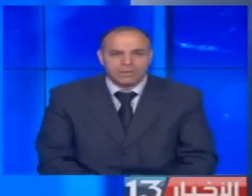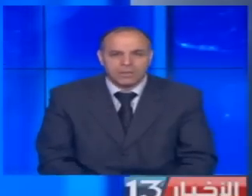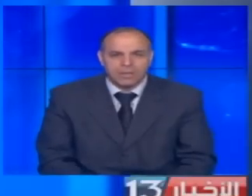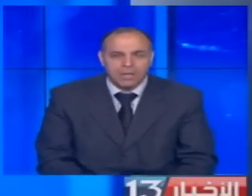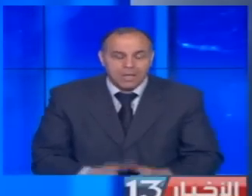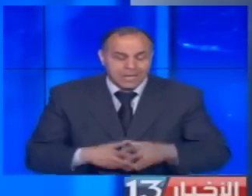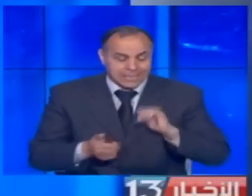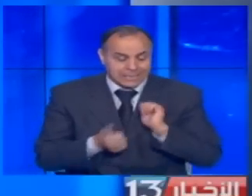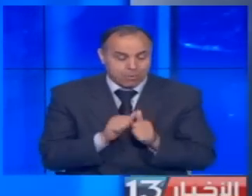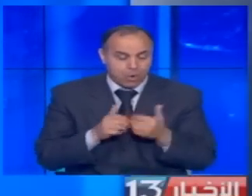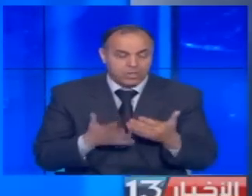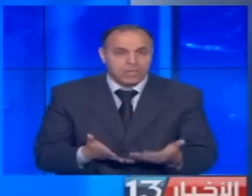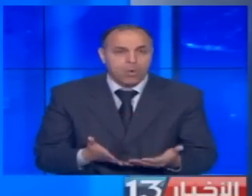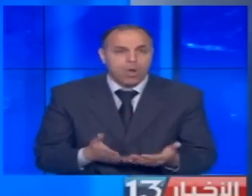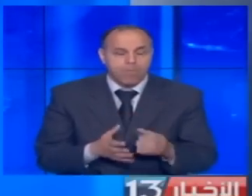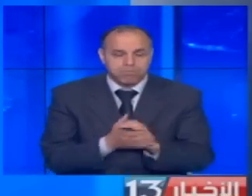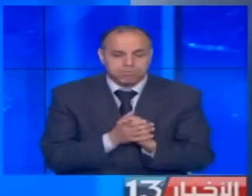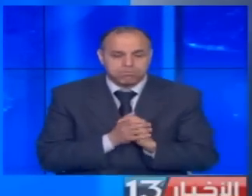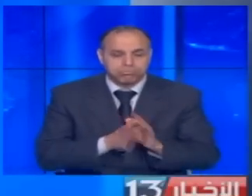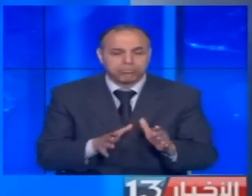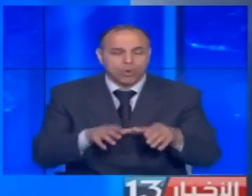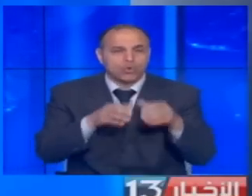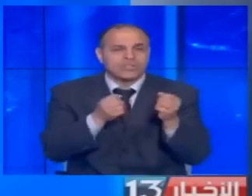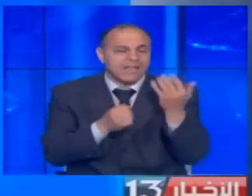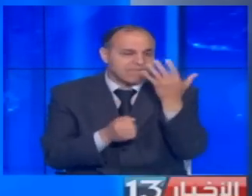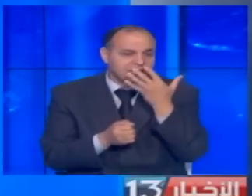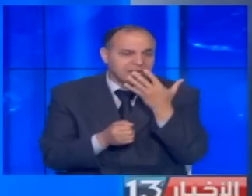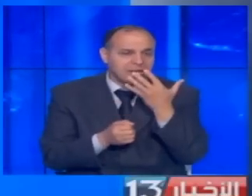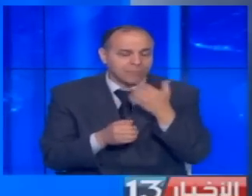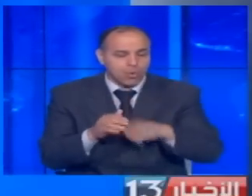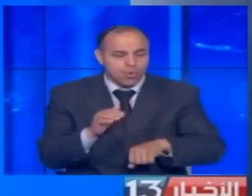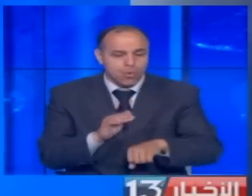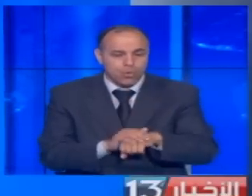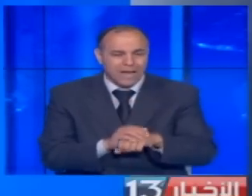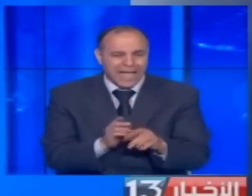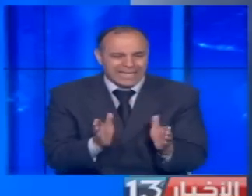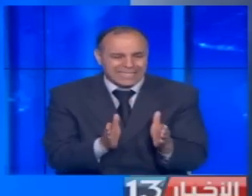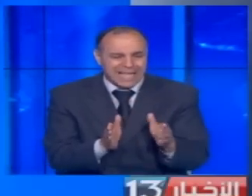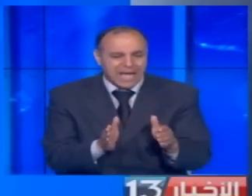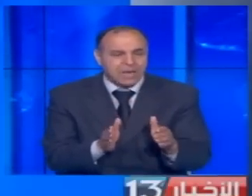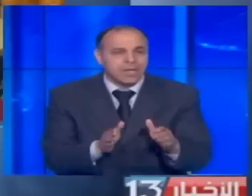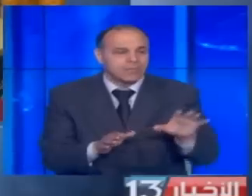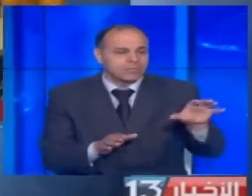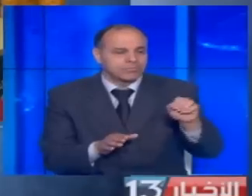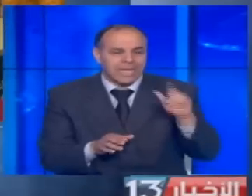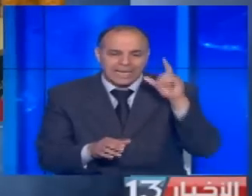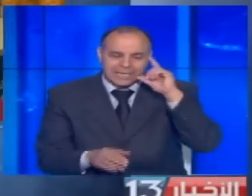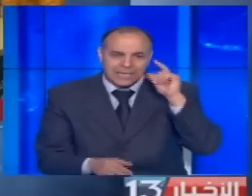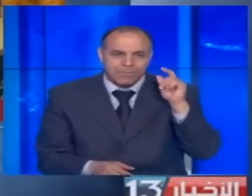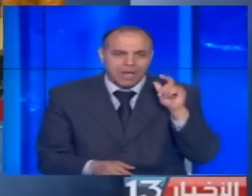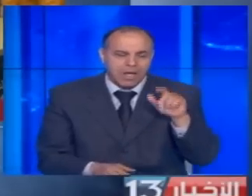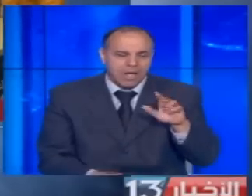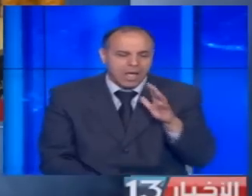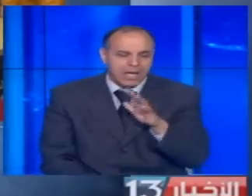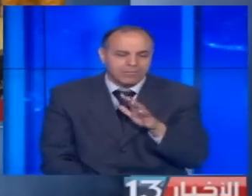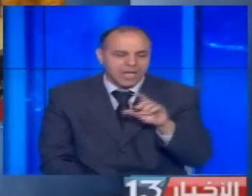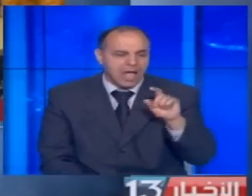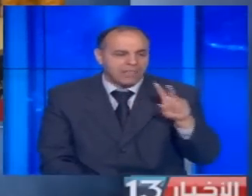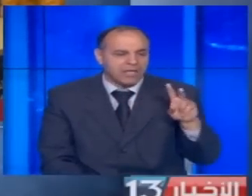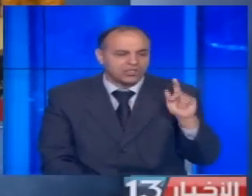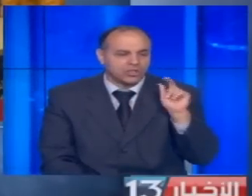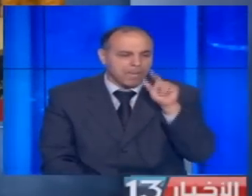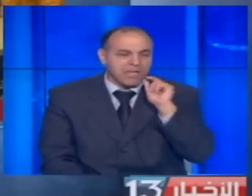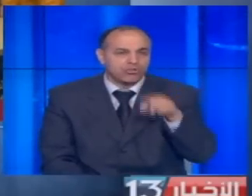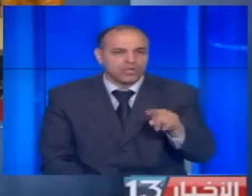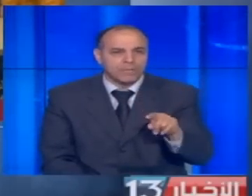الرياضه وضعت قرعه كاس امم افريقيا لكره القدم المصغره التي تستضيفها ليبيا من الخامس الى الثاني عشر من مايو